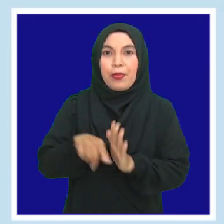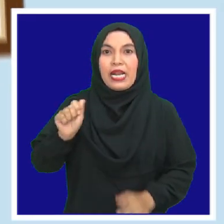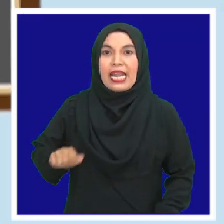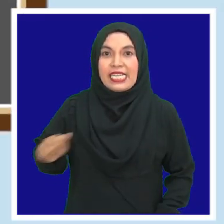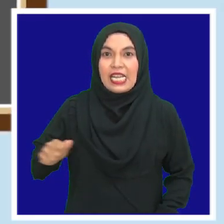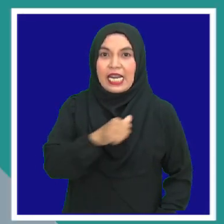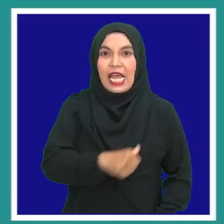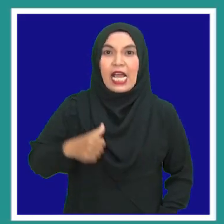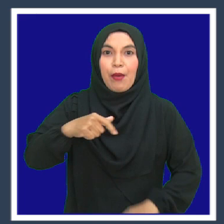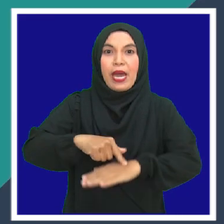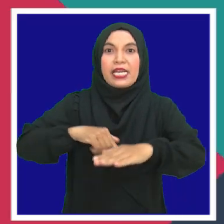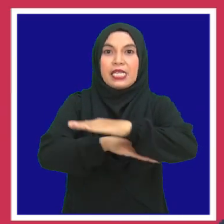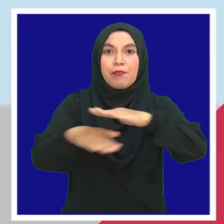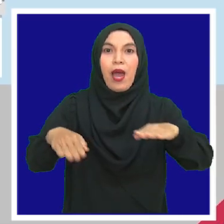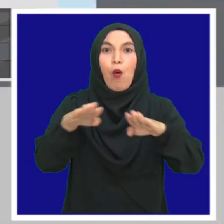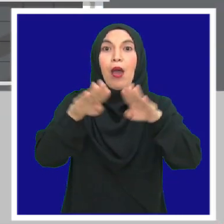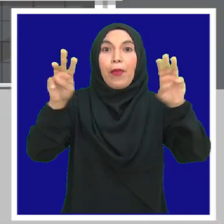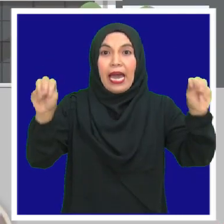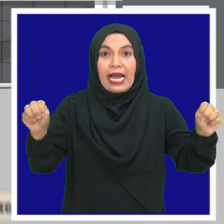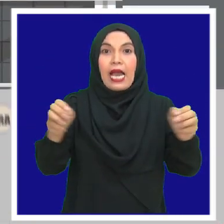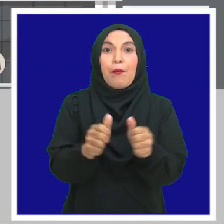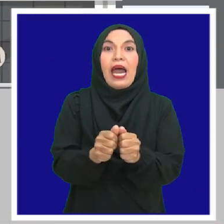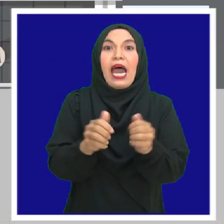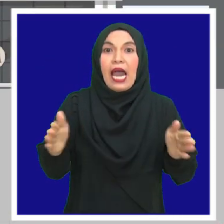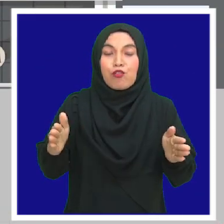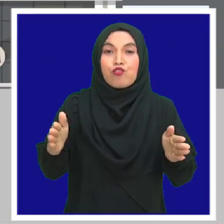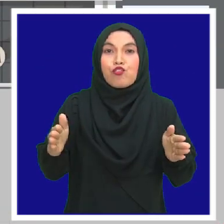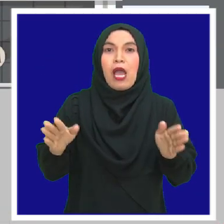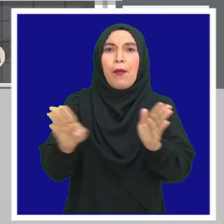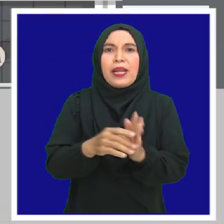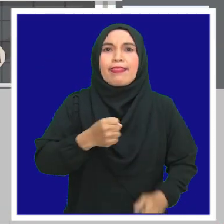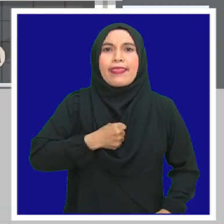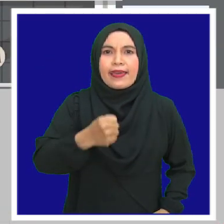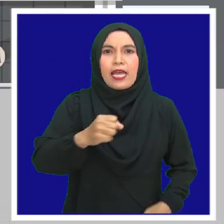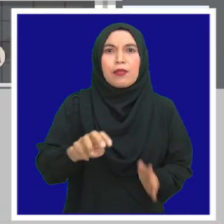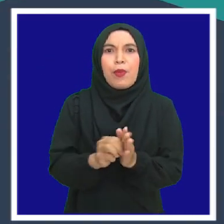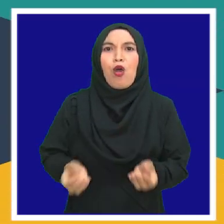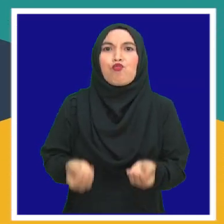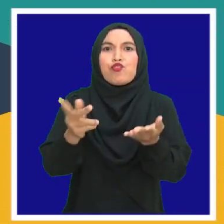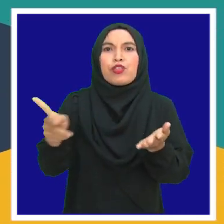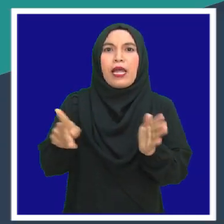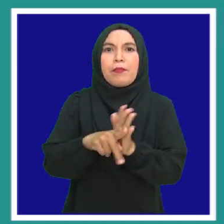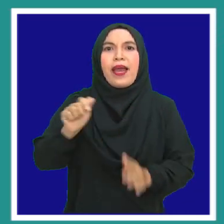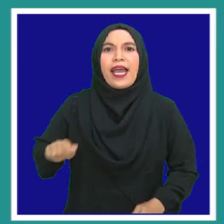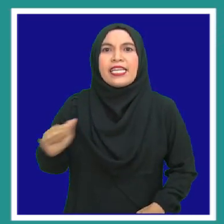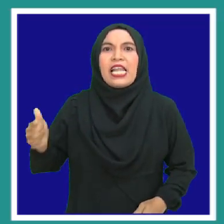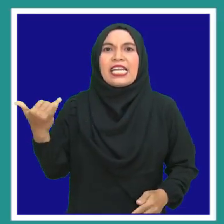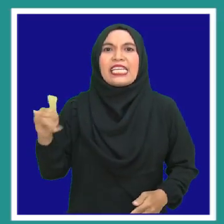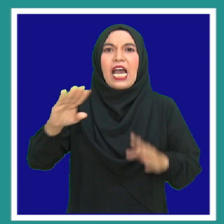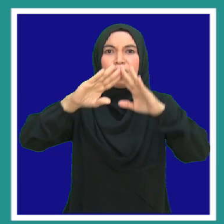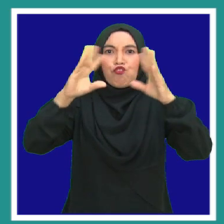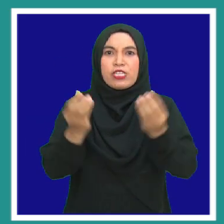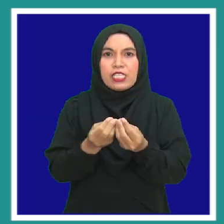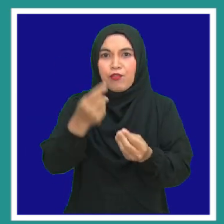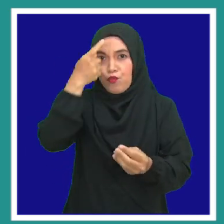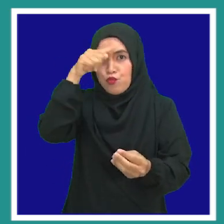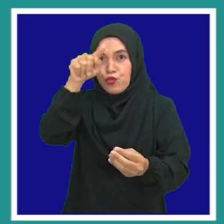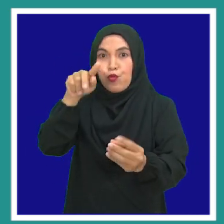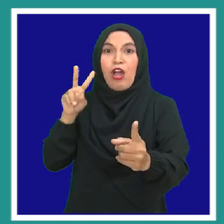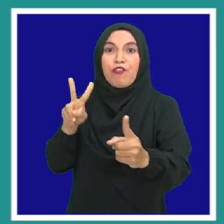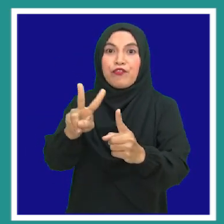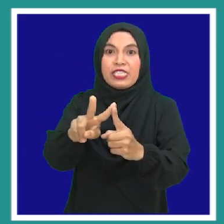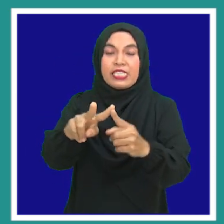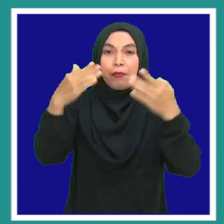Pengadilan agama dihandapeun Mahkamah Agung Republik Indonesia boga tekad pikeun ngawujudkeun pengadilan inklusif